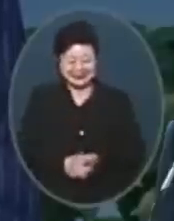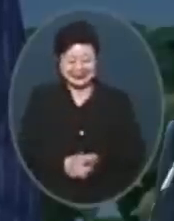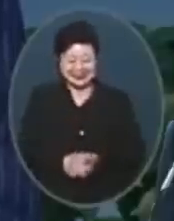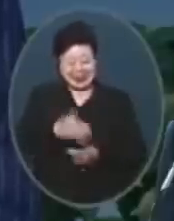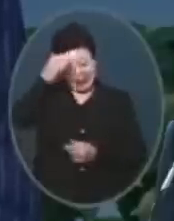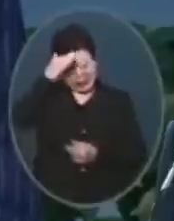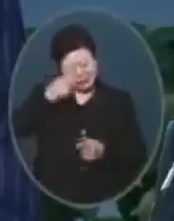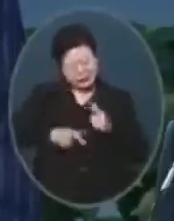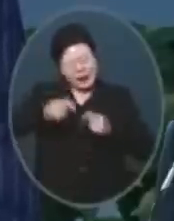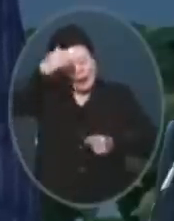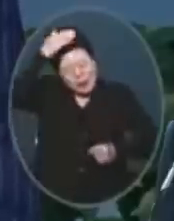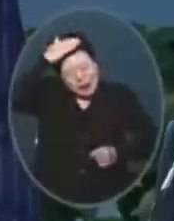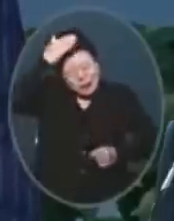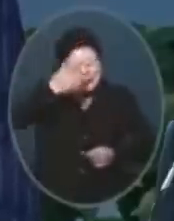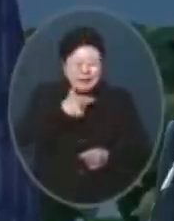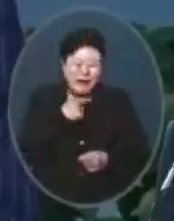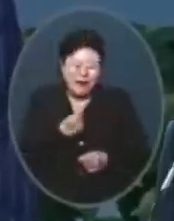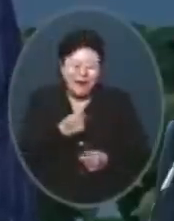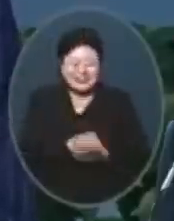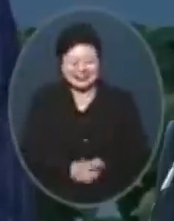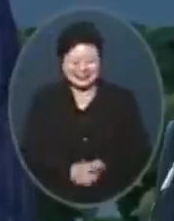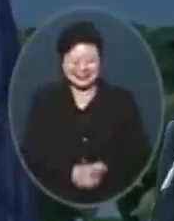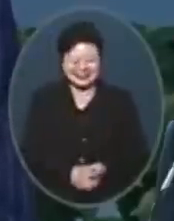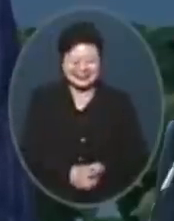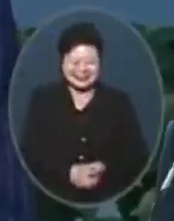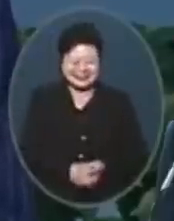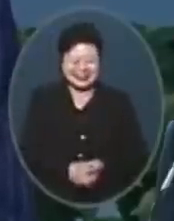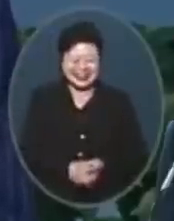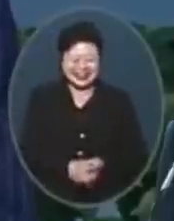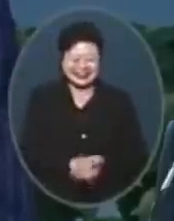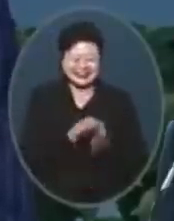안수를 한 번 더 받아야 되겠다고.